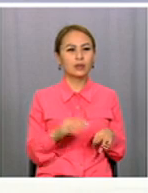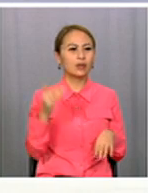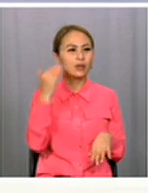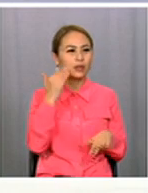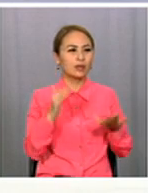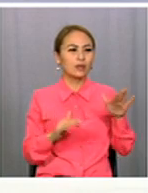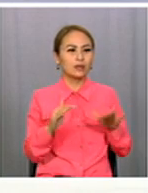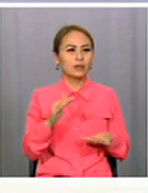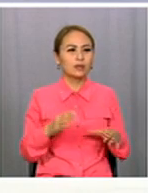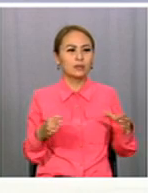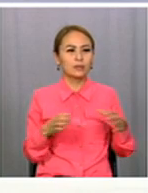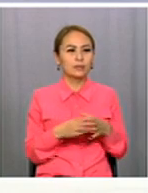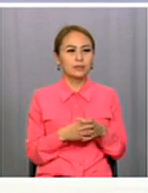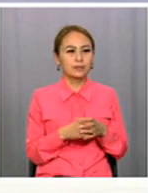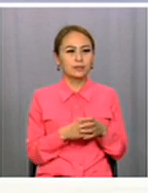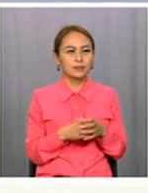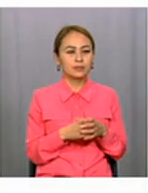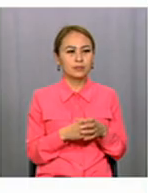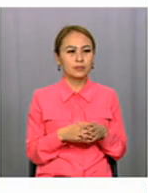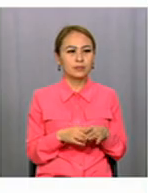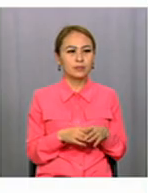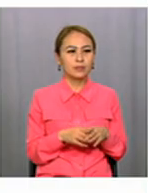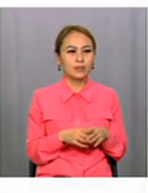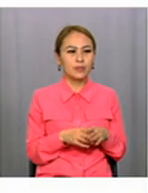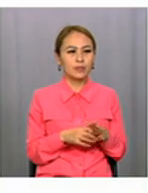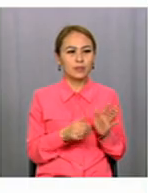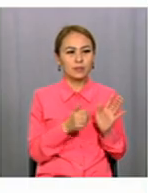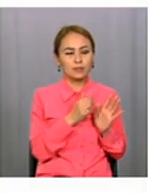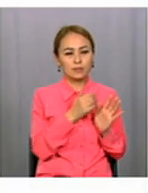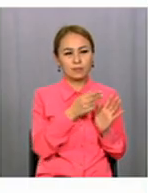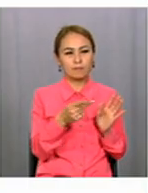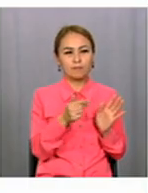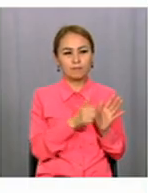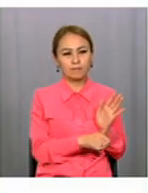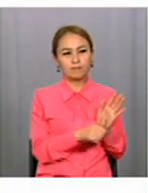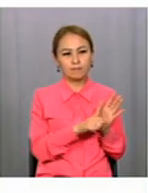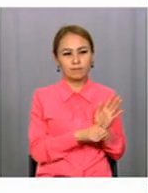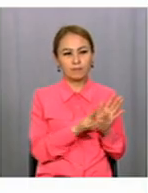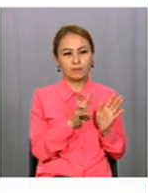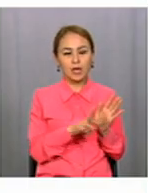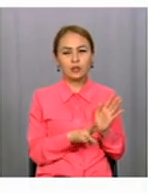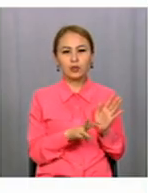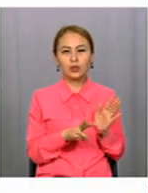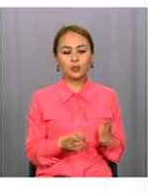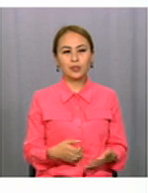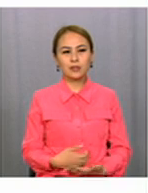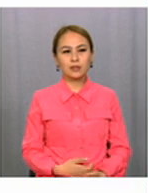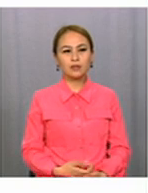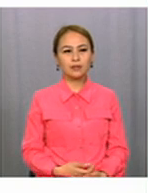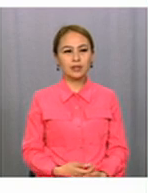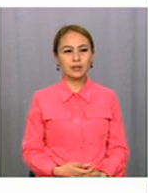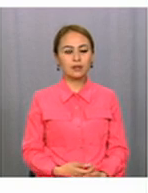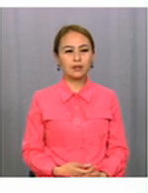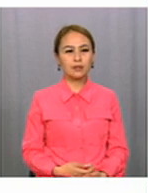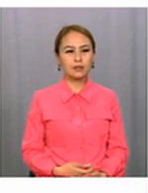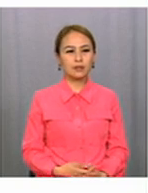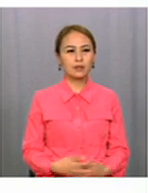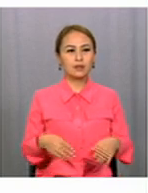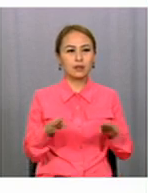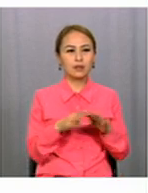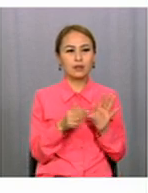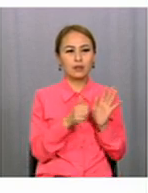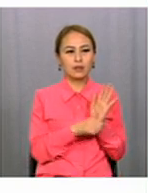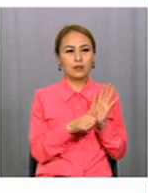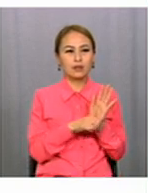тәуелді айнымалы шама. Бұл алдыңғы мысалда автобустың жылдамдығы, яғни 60